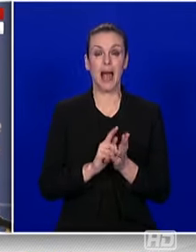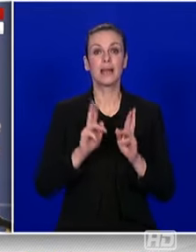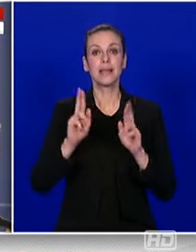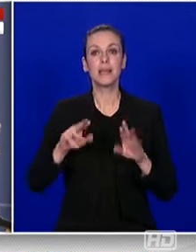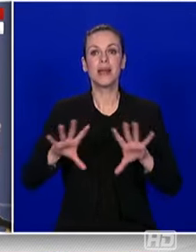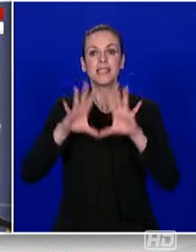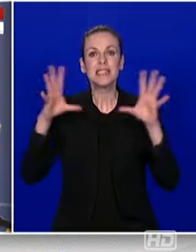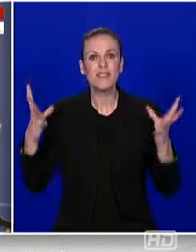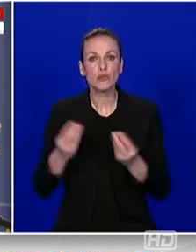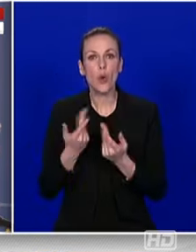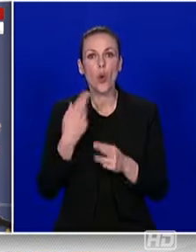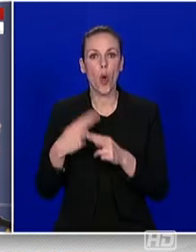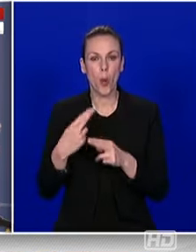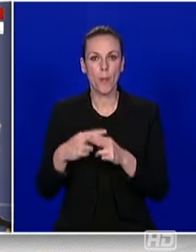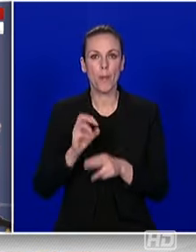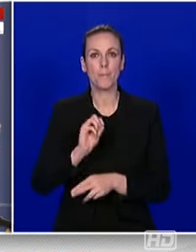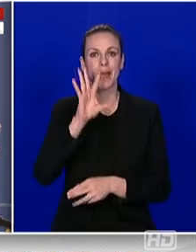slučajeva